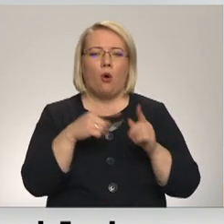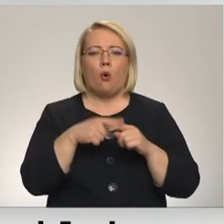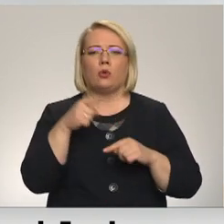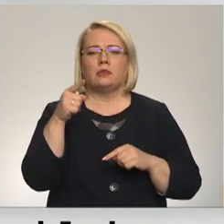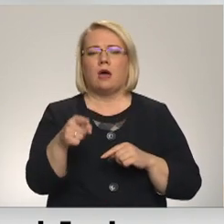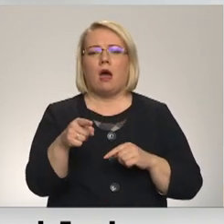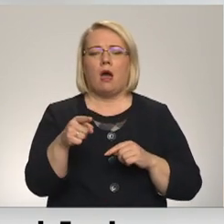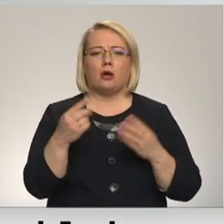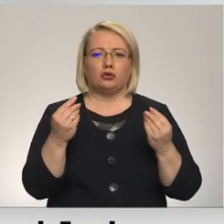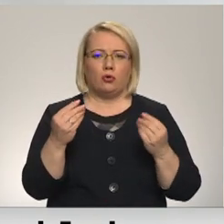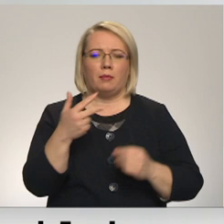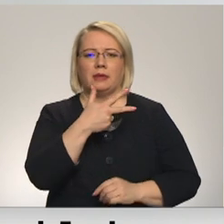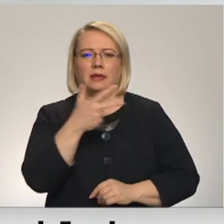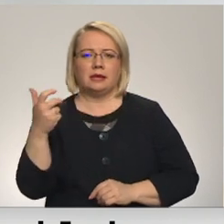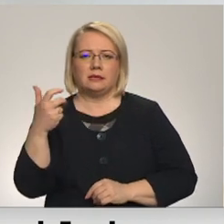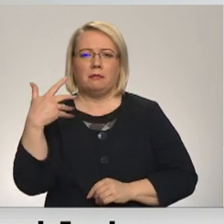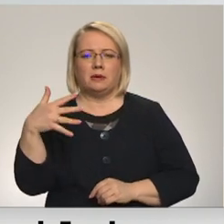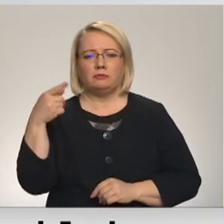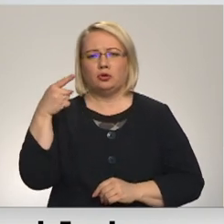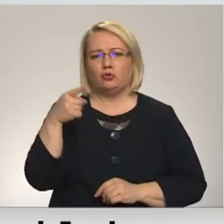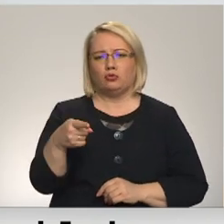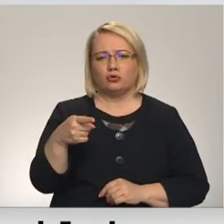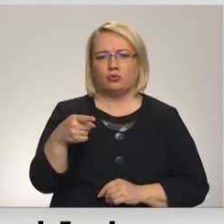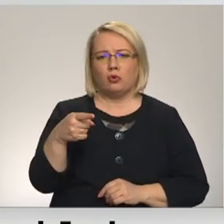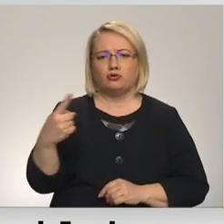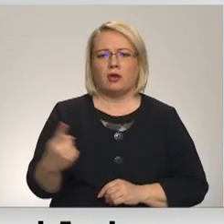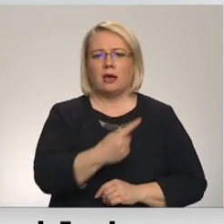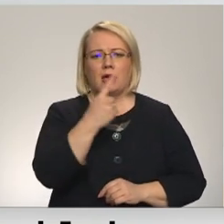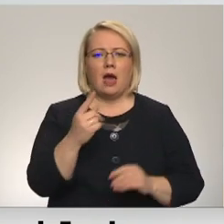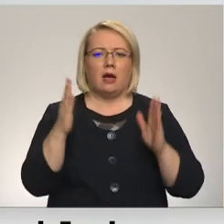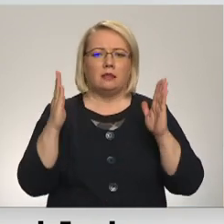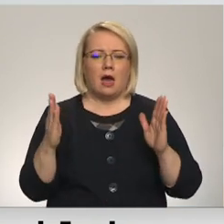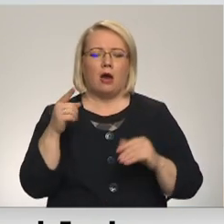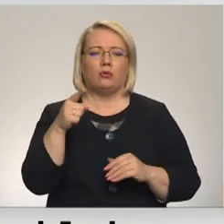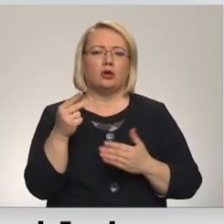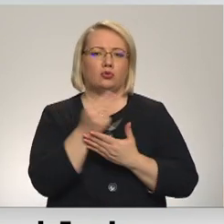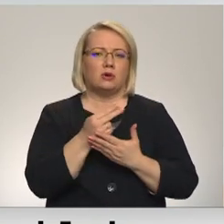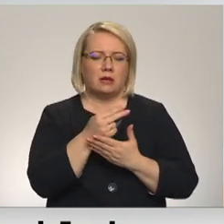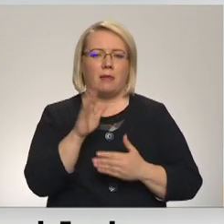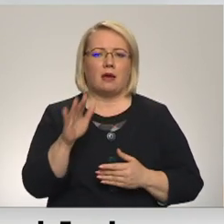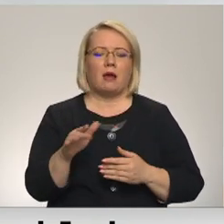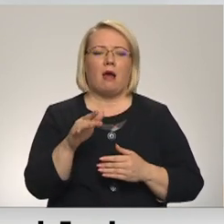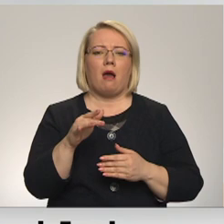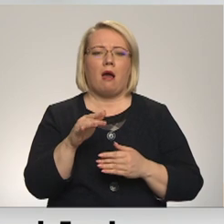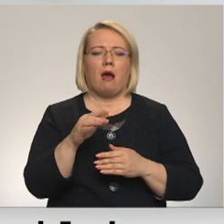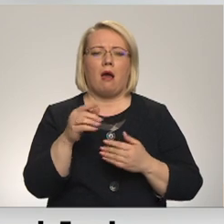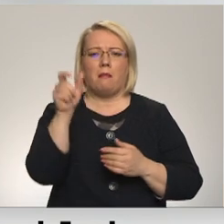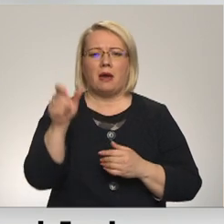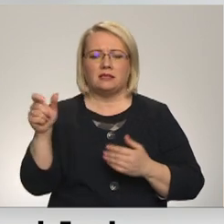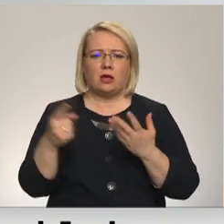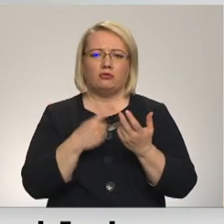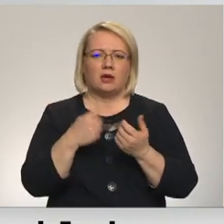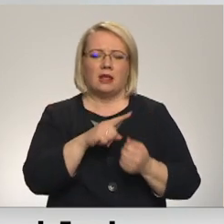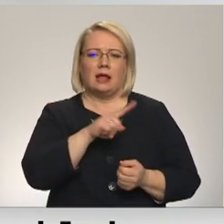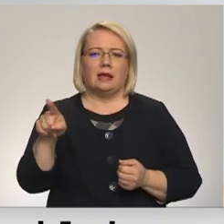ir 350 000 aptuveni gadā, kas nozīmē, ka un pacientu skaits principā ir pat līdz 100. Nu,